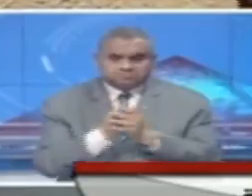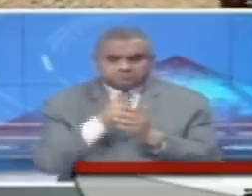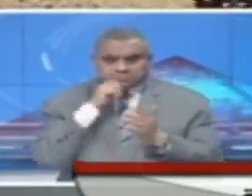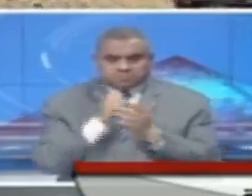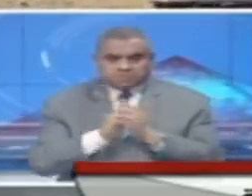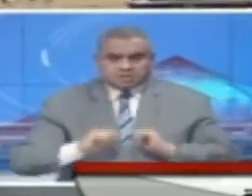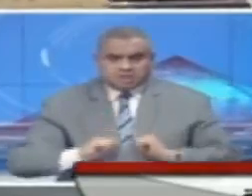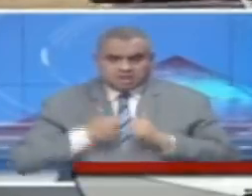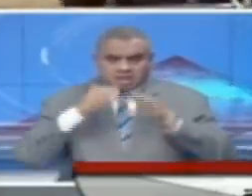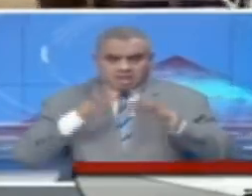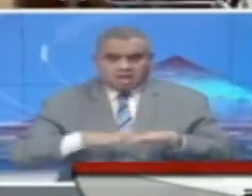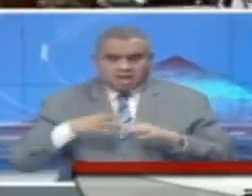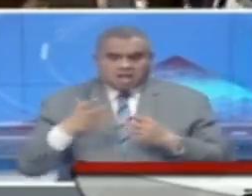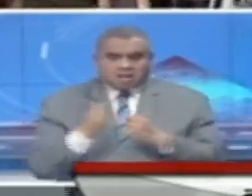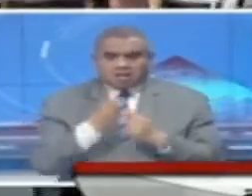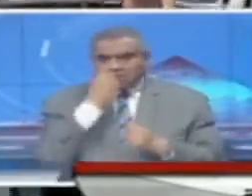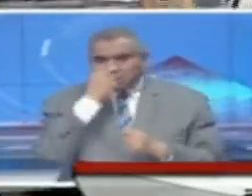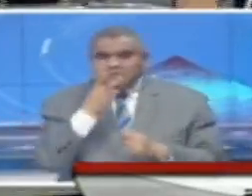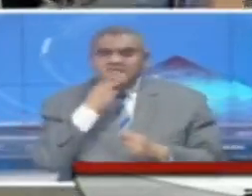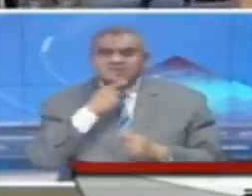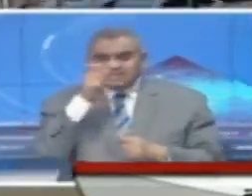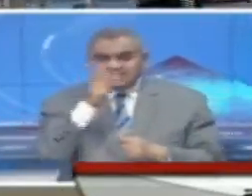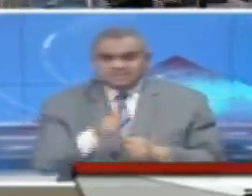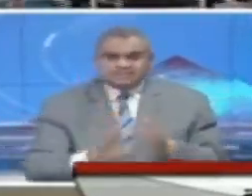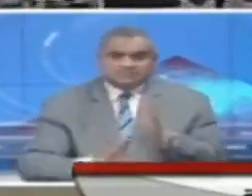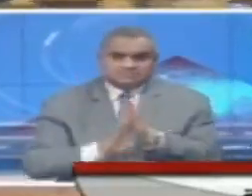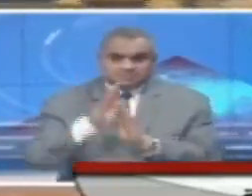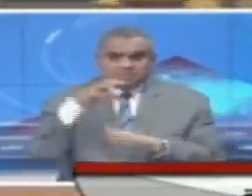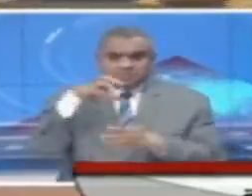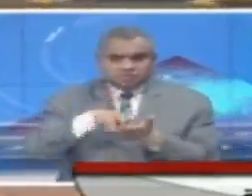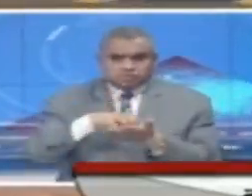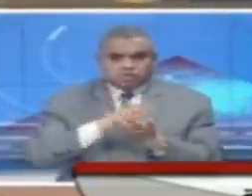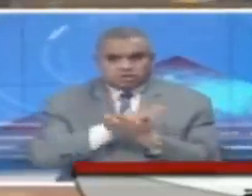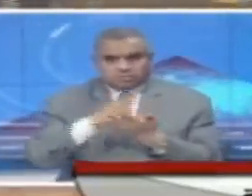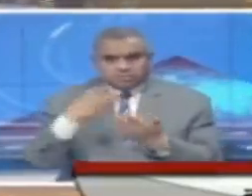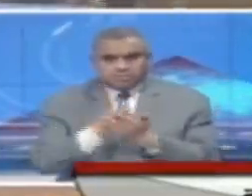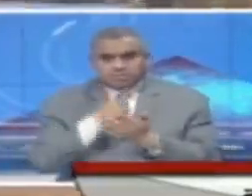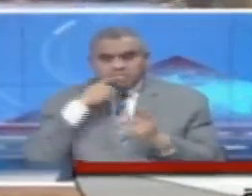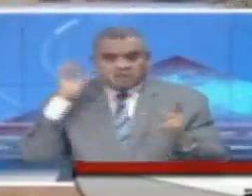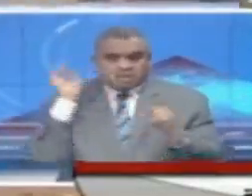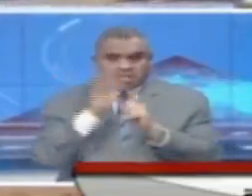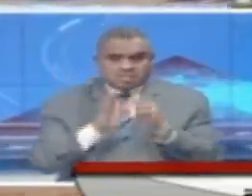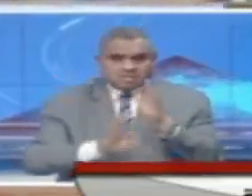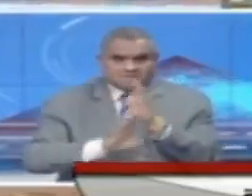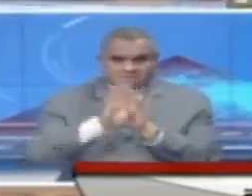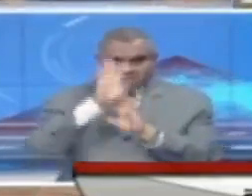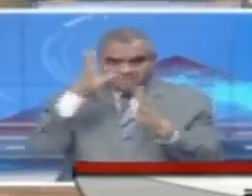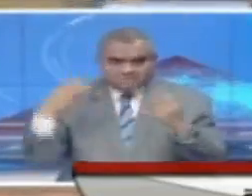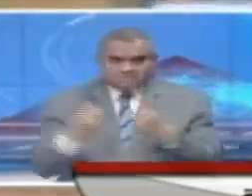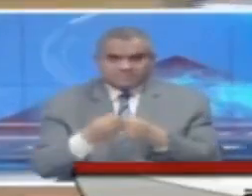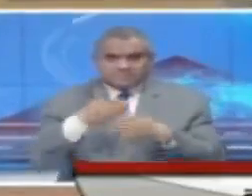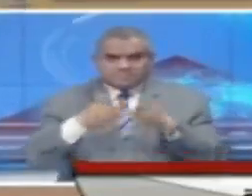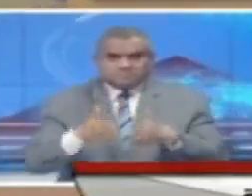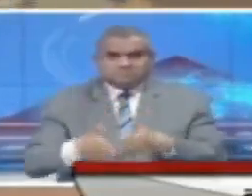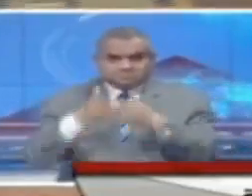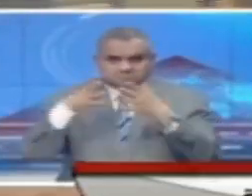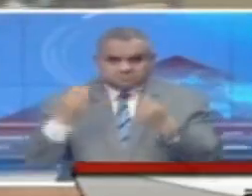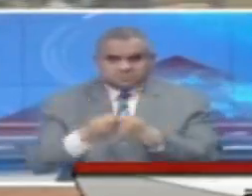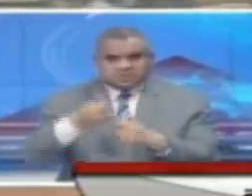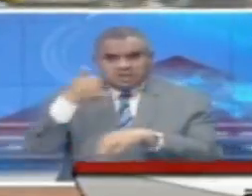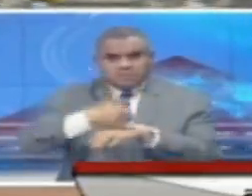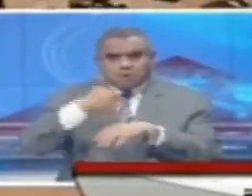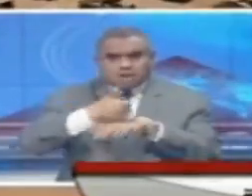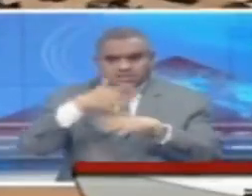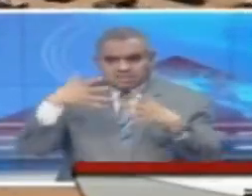حضارية تشمل البيئة والإنسان والمسكن. هذا المثلث يشترك في بنائه جميع مؤسسات